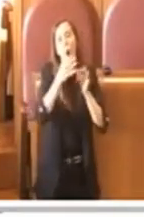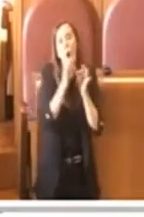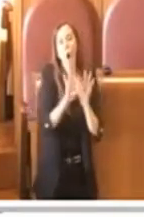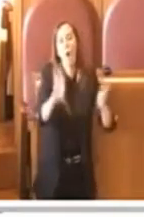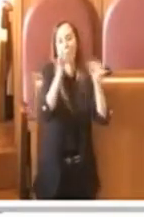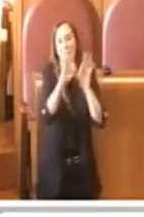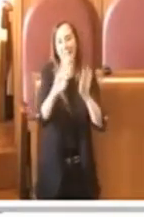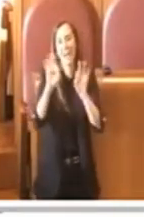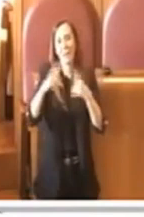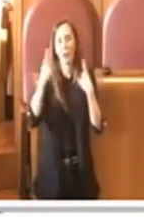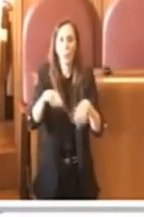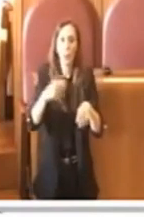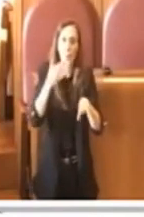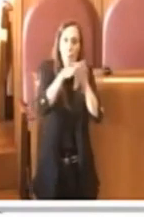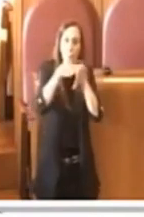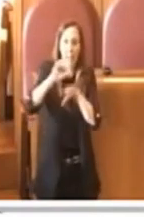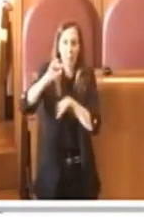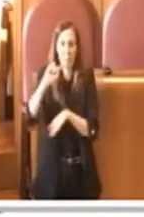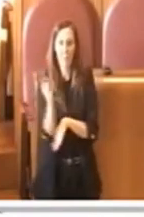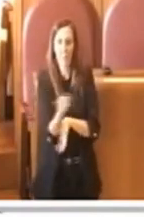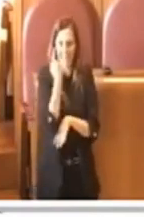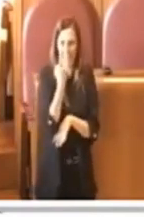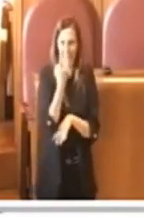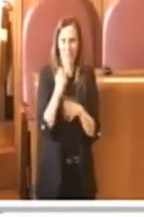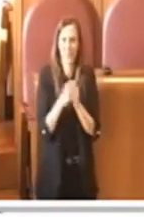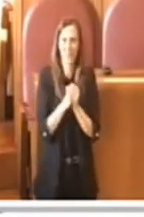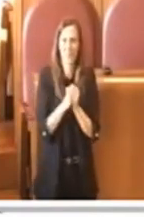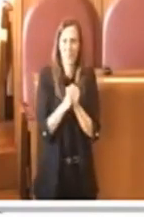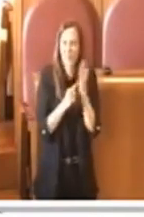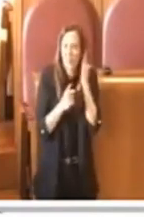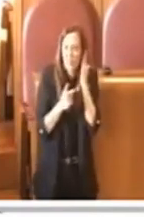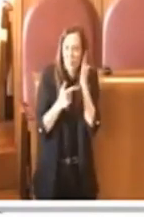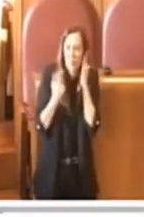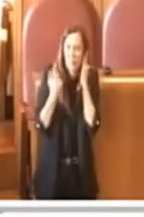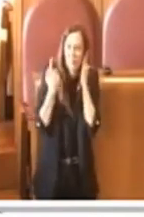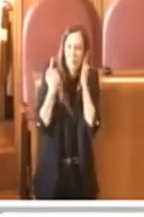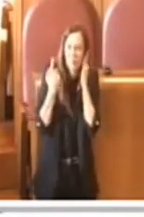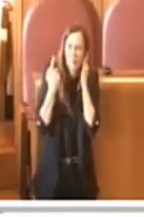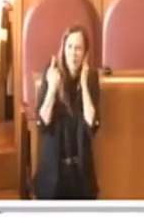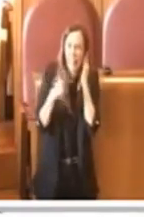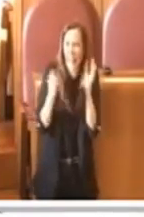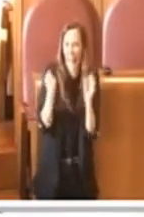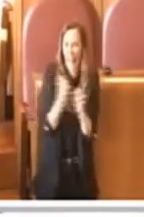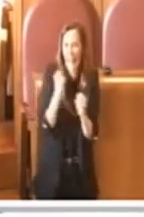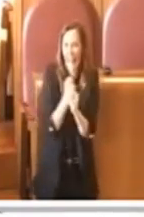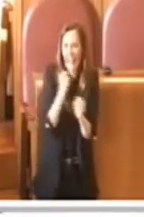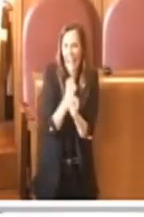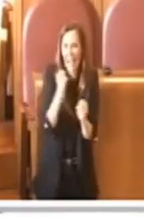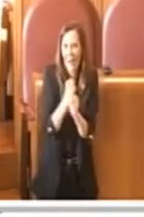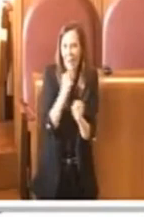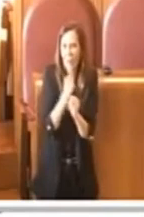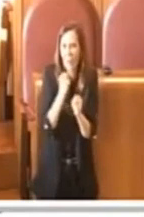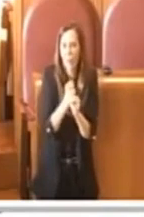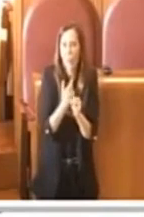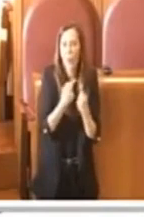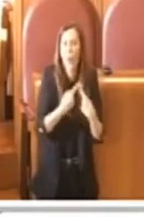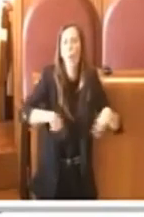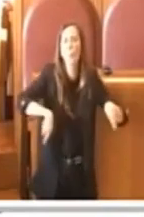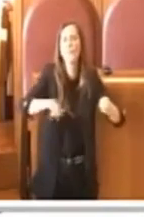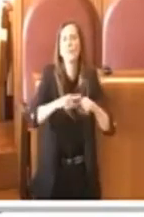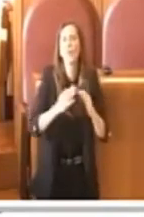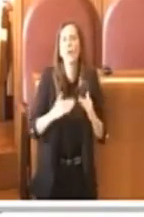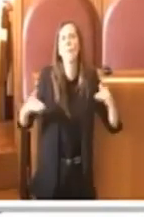appunto, il patrimonio documentale. E ho coinvolto in questo lavoro la Commissione Pari Opportunità e mi